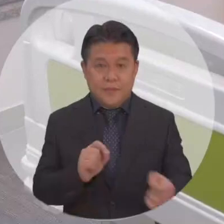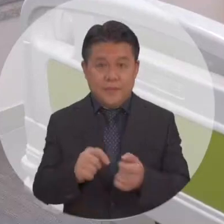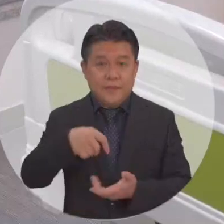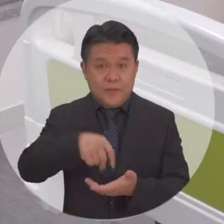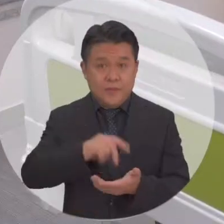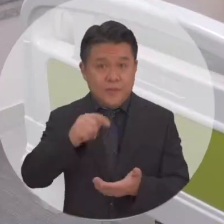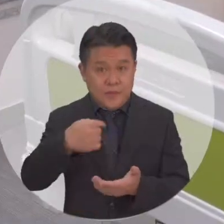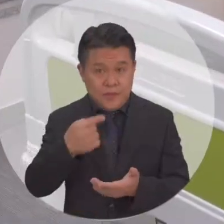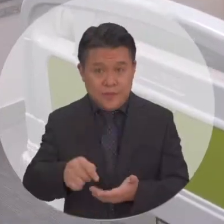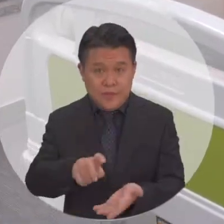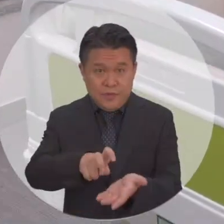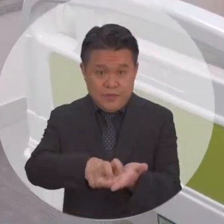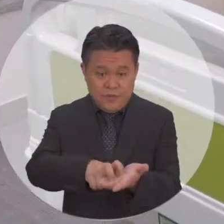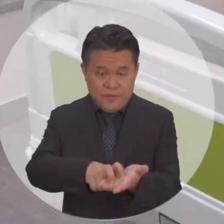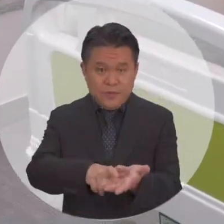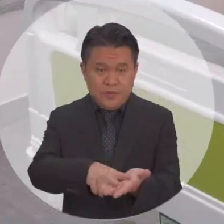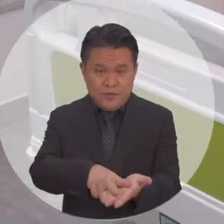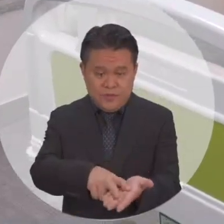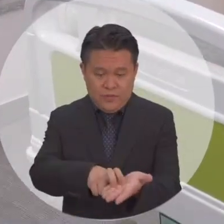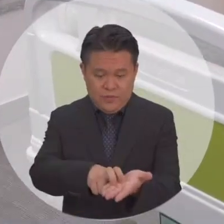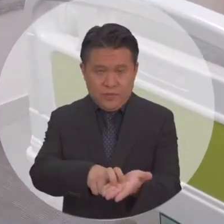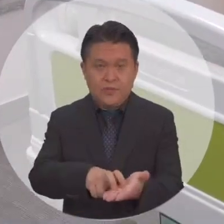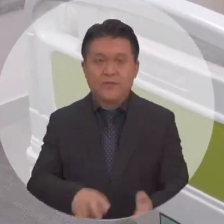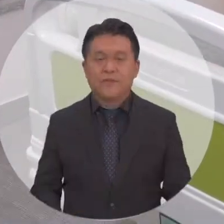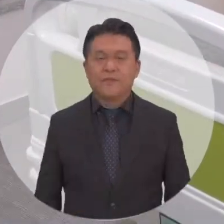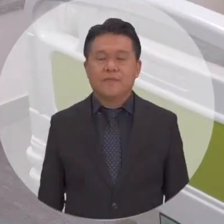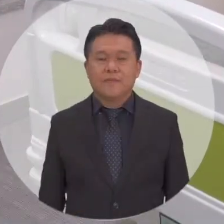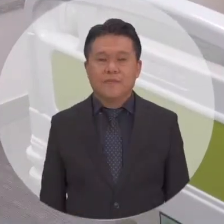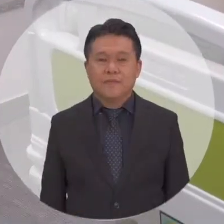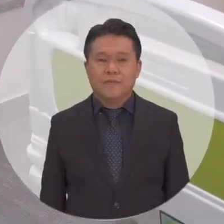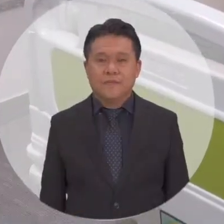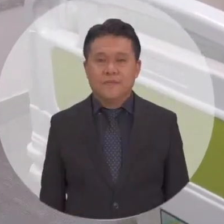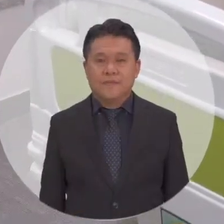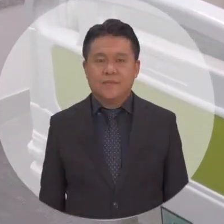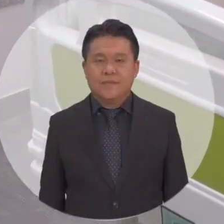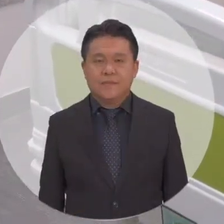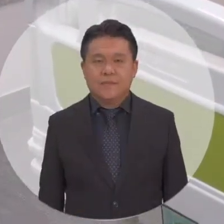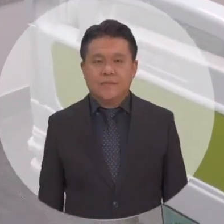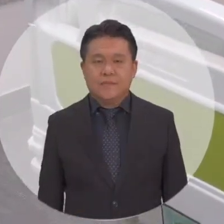대상자 가까이에 서서 양쪽 무릎을 굽혀줍니다.